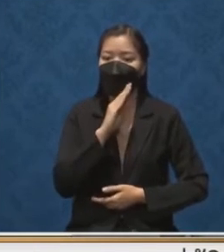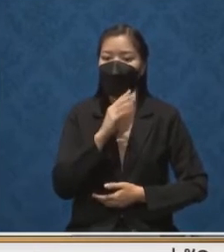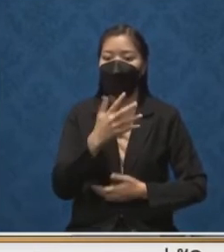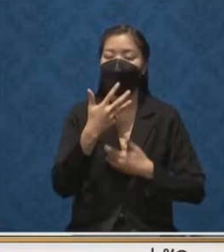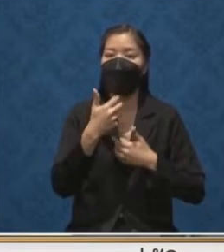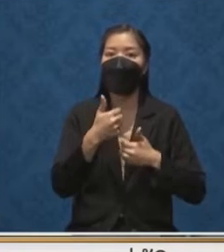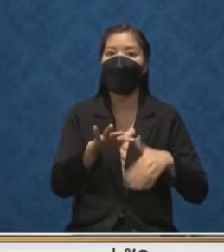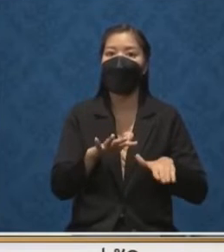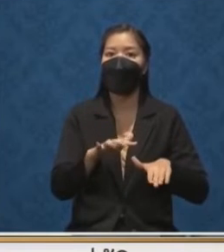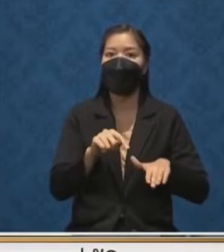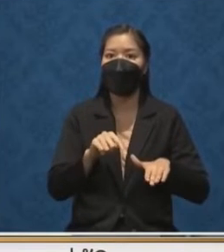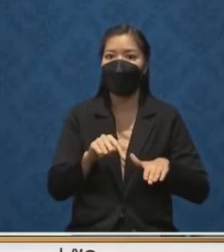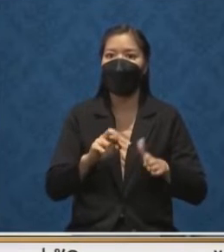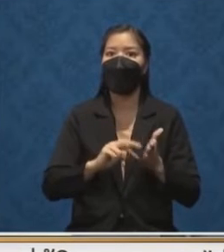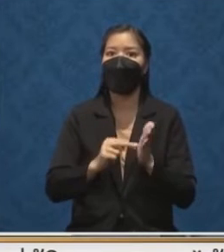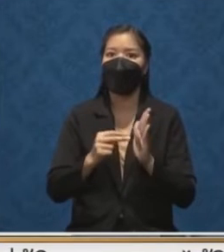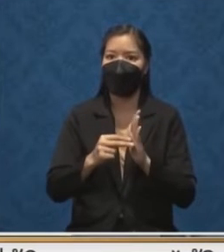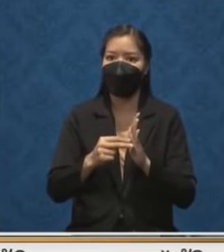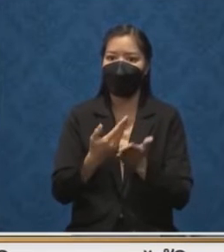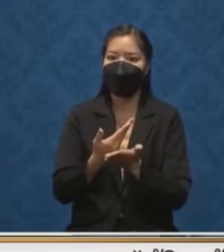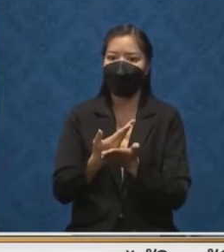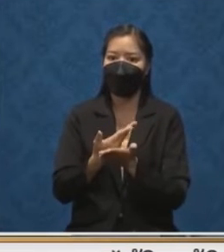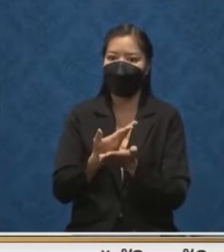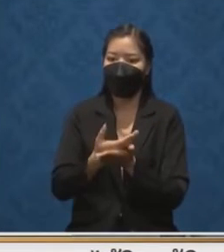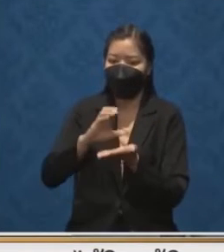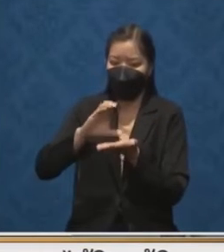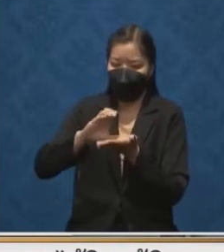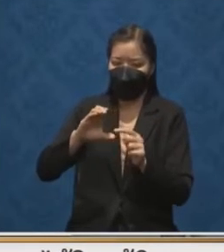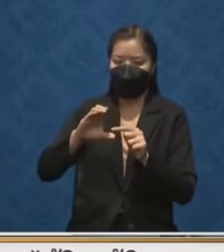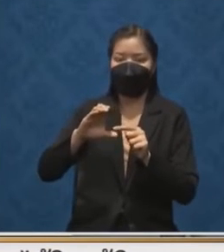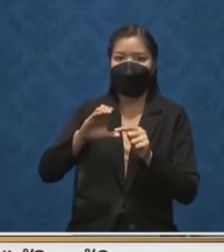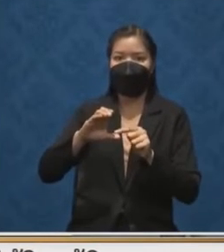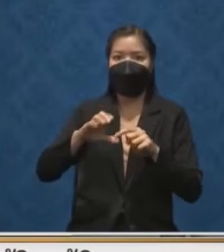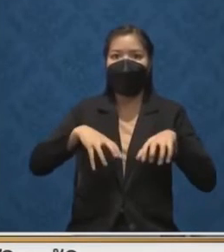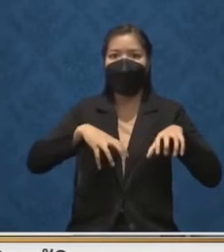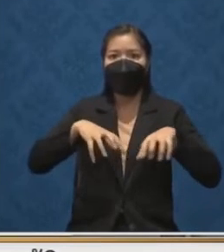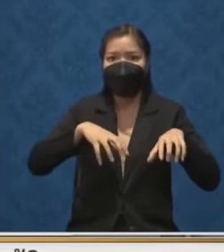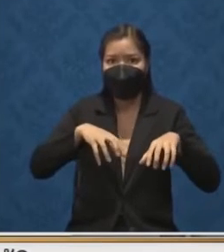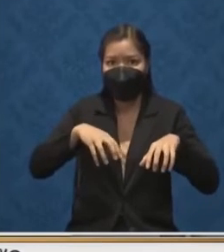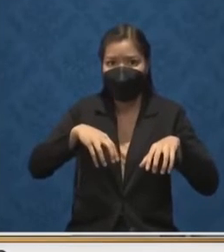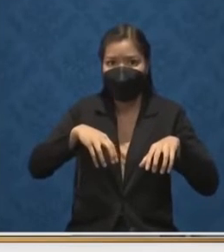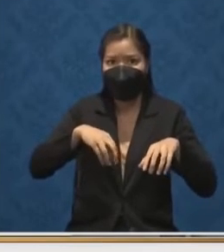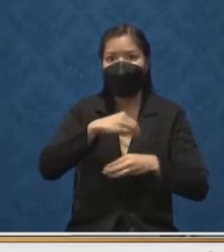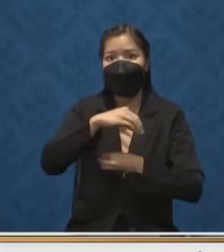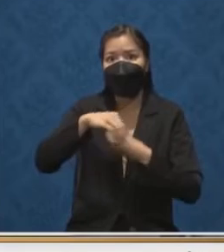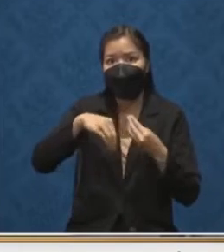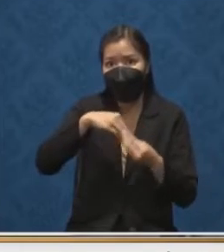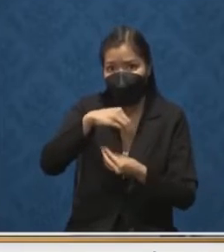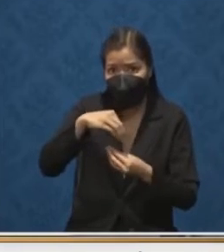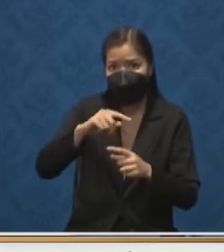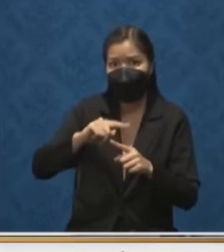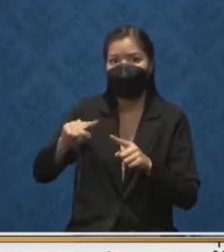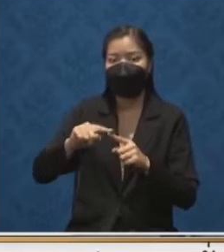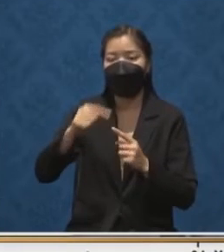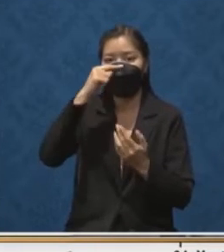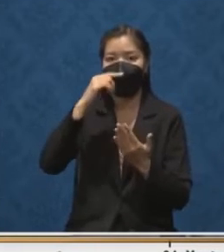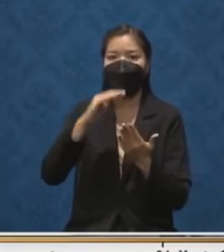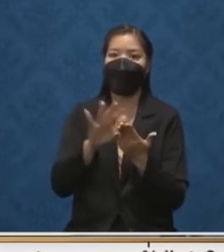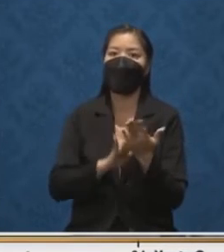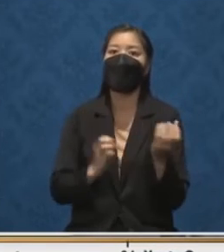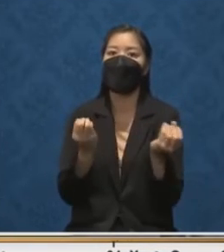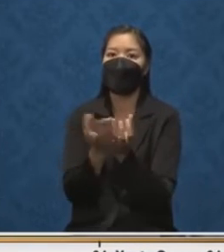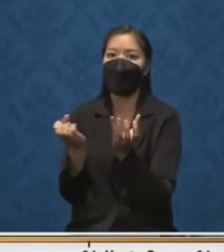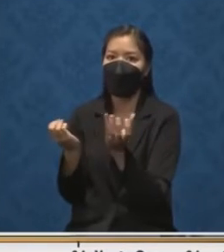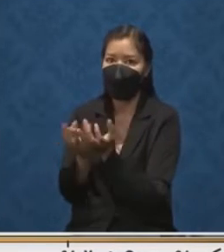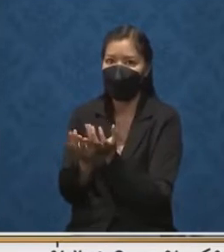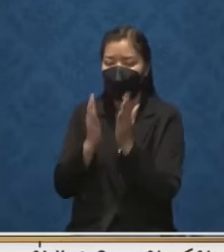ครับก็เท่ากับว่าเราจะไม่มีเครื่องมือในการบริหารประเทศนะครับประชาชนเนี่ยเดือดร้อนต้องการความช่วยเหลือจากรัฐบาลแต่รัฐบาลเ